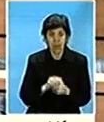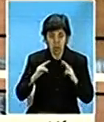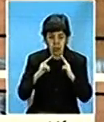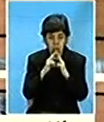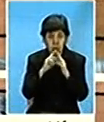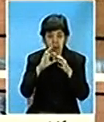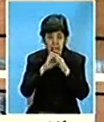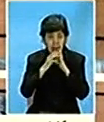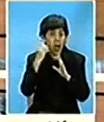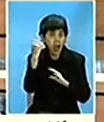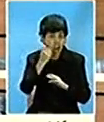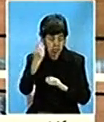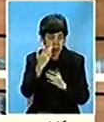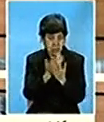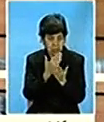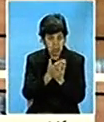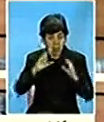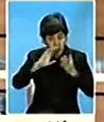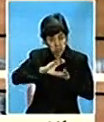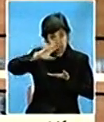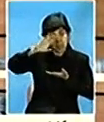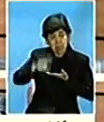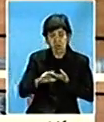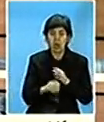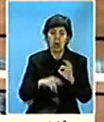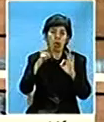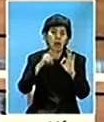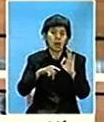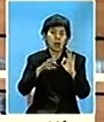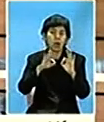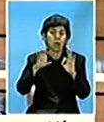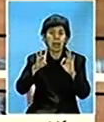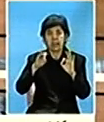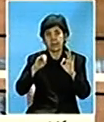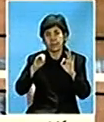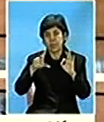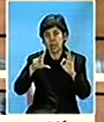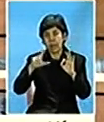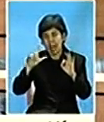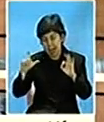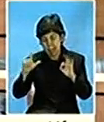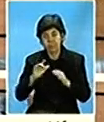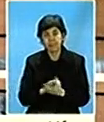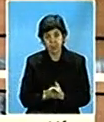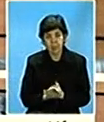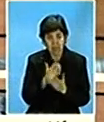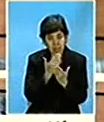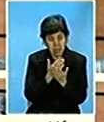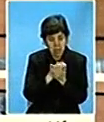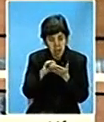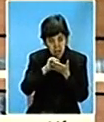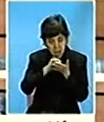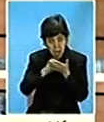องเที่ยวกีฬานั้นได้รับงบประมาณในเบื้องต้นนั้นได้รับ 9,183 ล้านบาทเศษแต่ว่าได้รับการแปรย